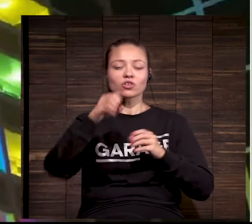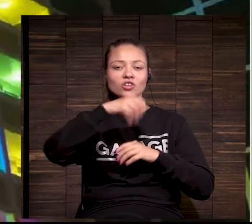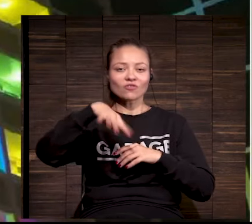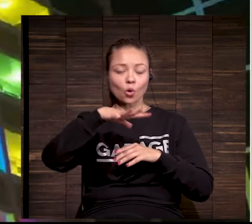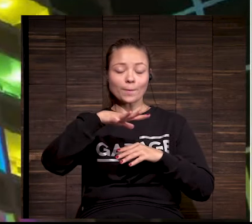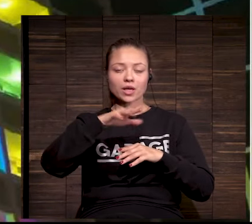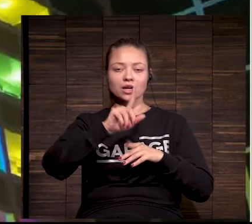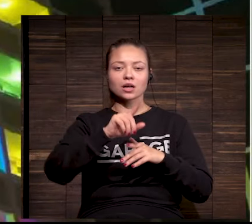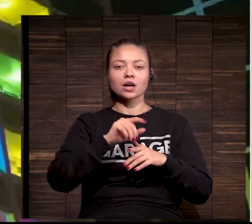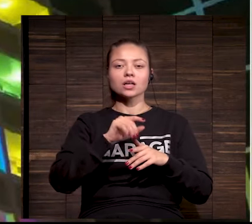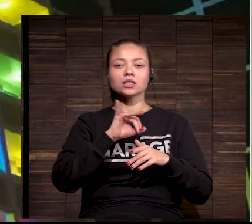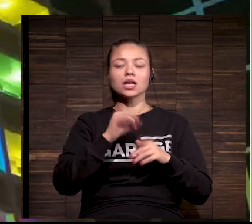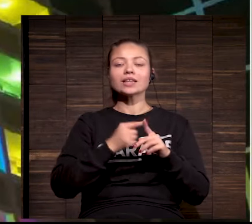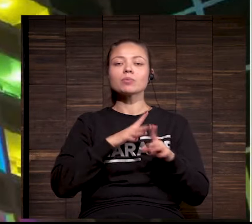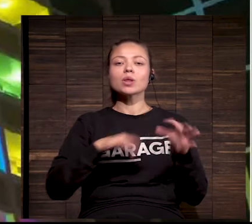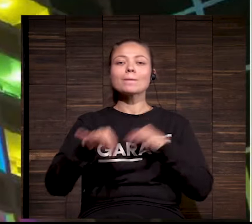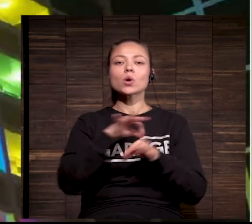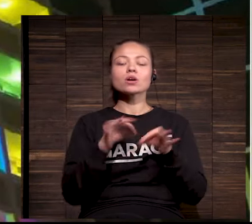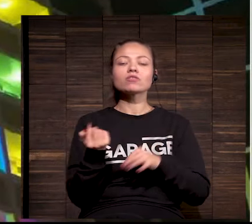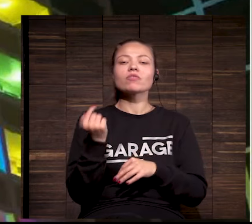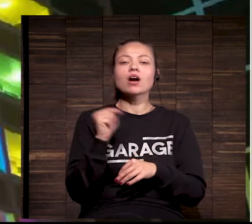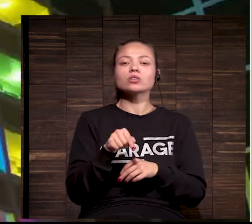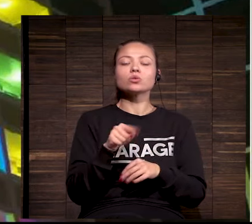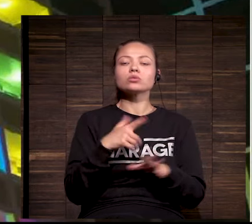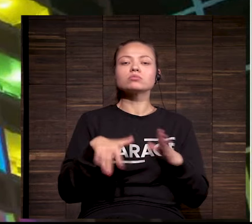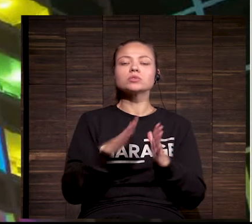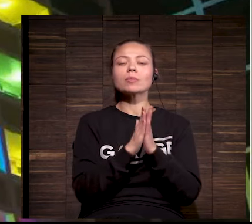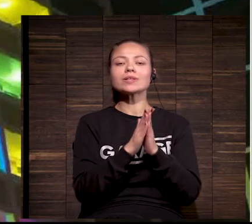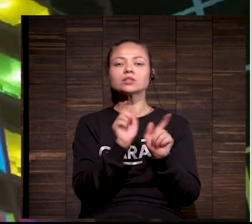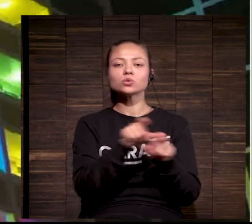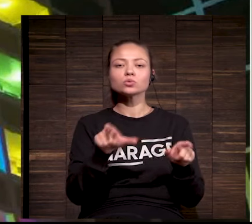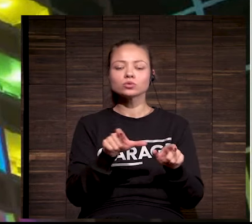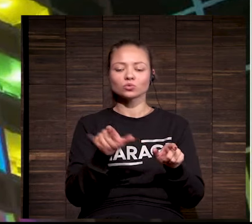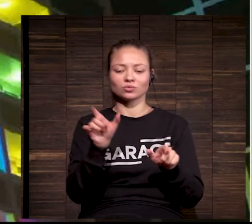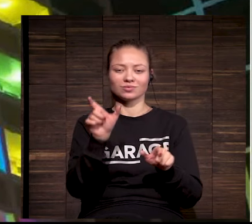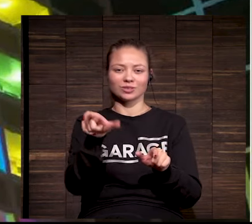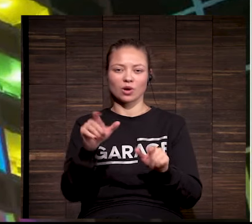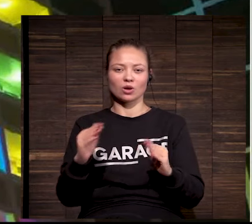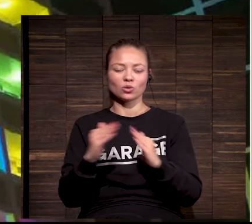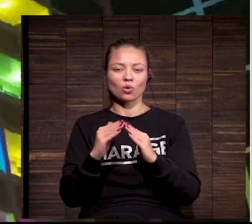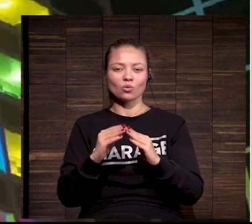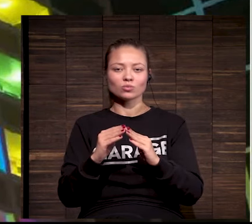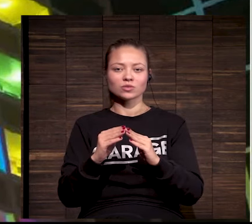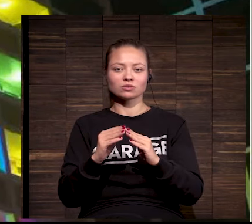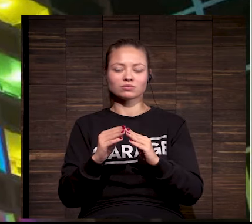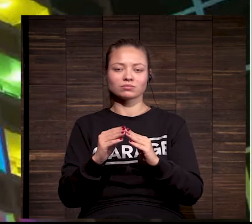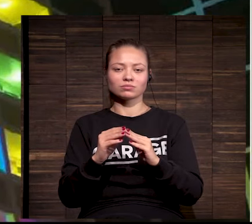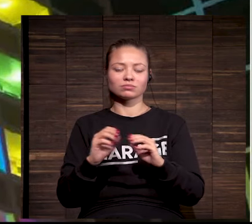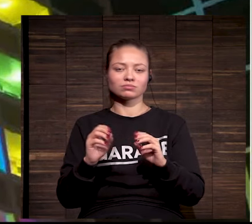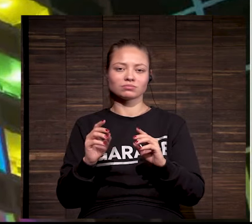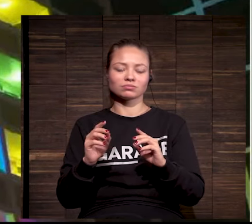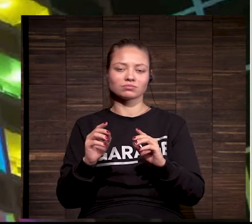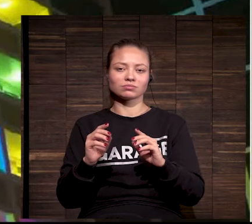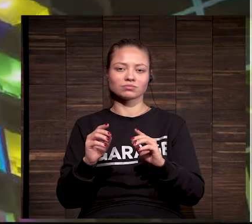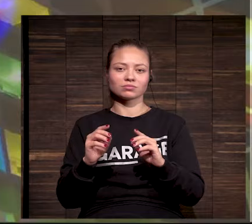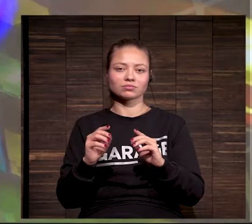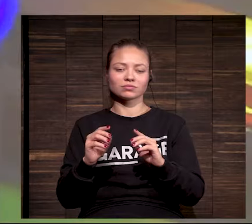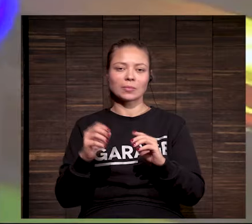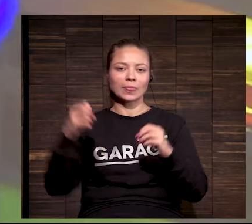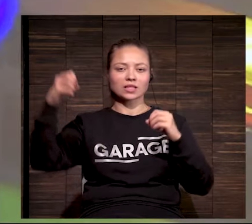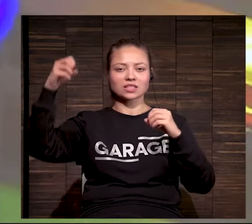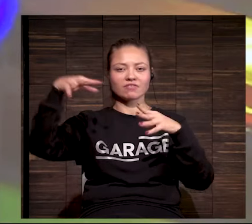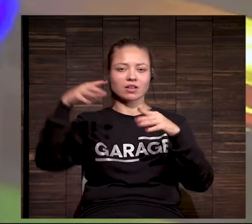мы попросили людей зажечь у себя дома от цвета разного свет